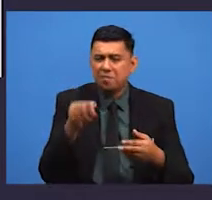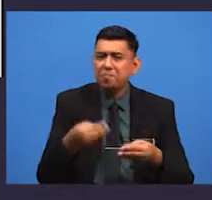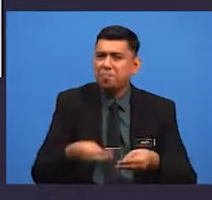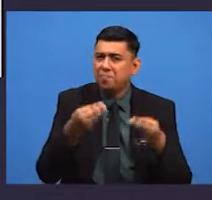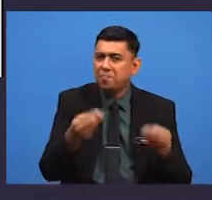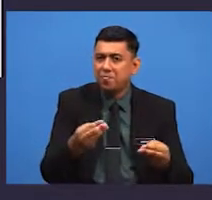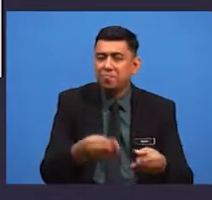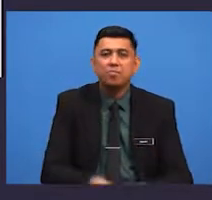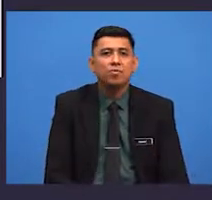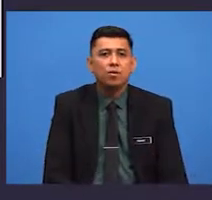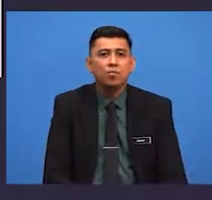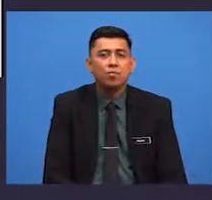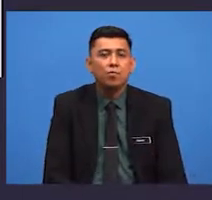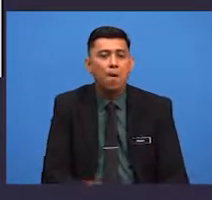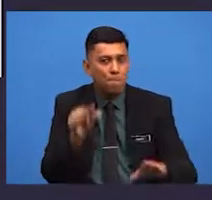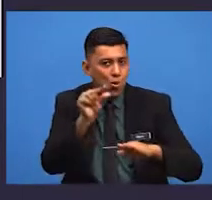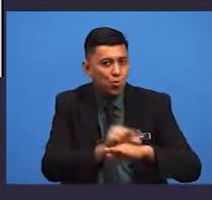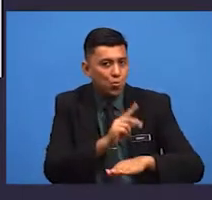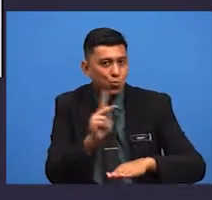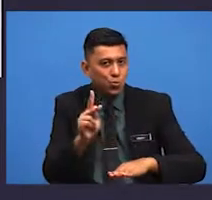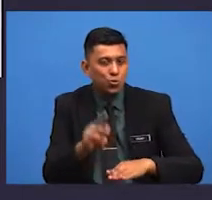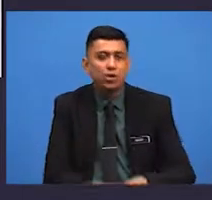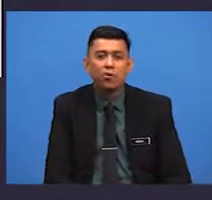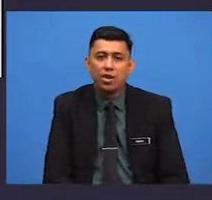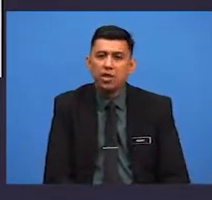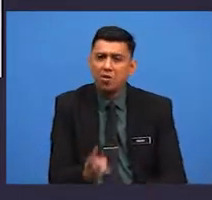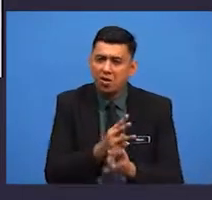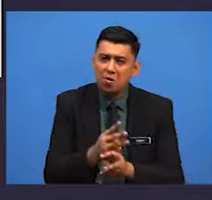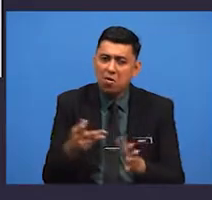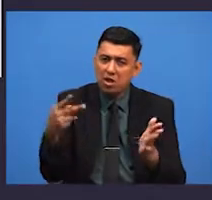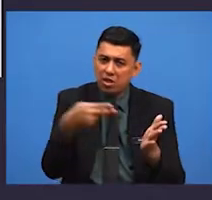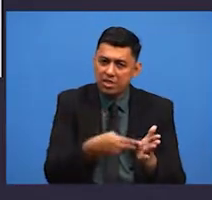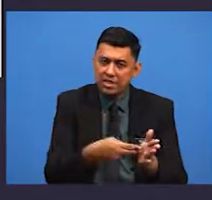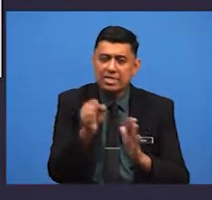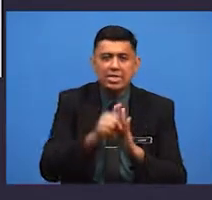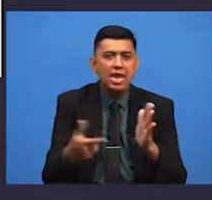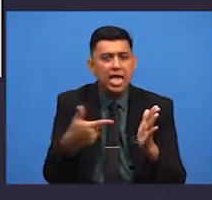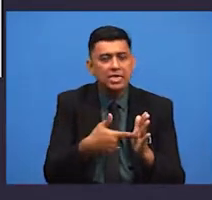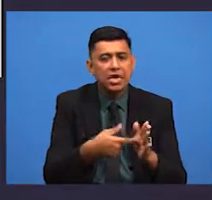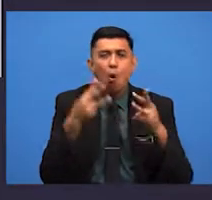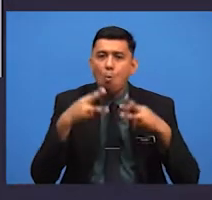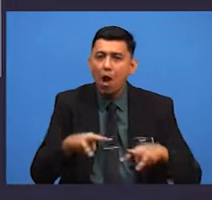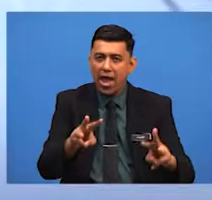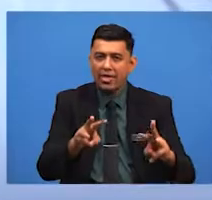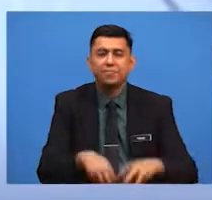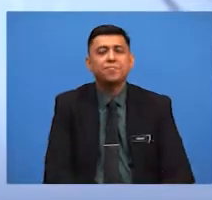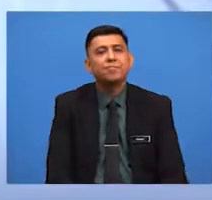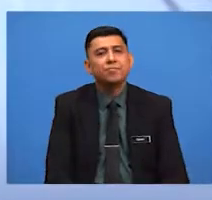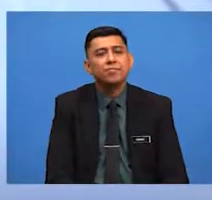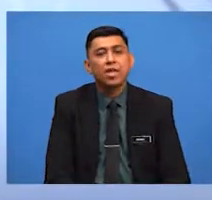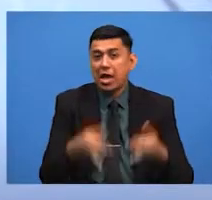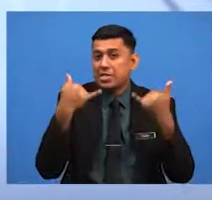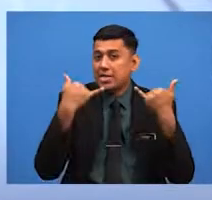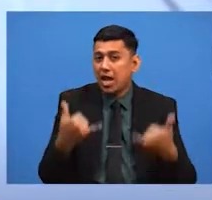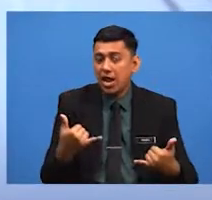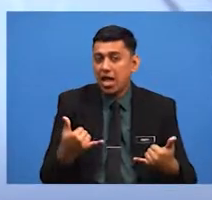Sudukot dan carta alir ini menggunakan struktur kawalan ulangan selagi while.